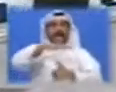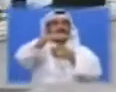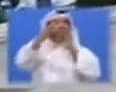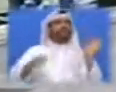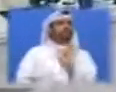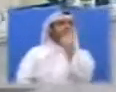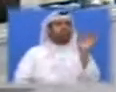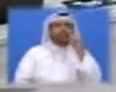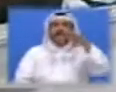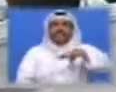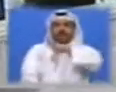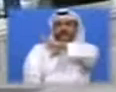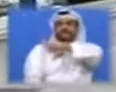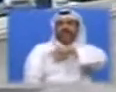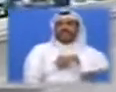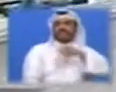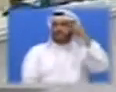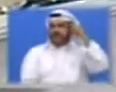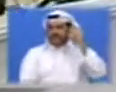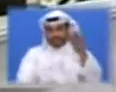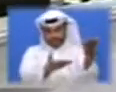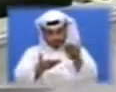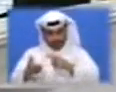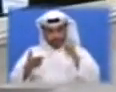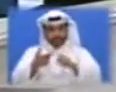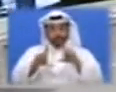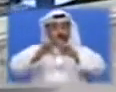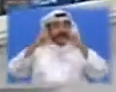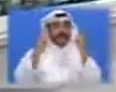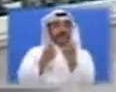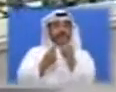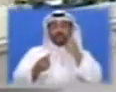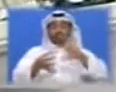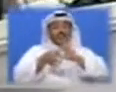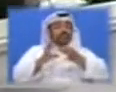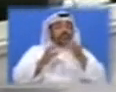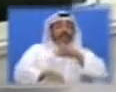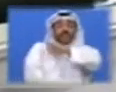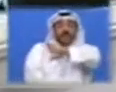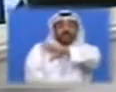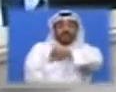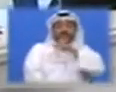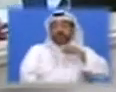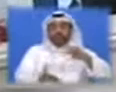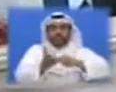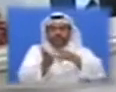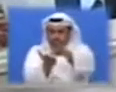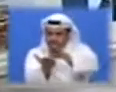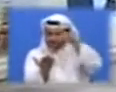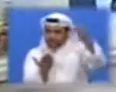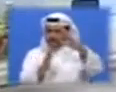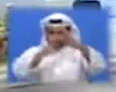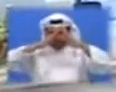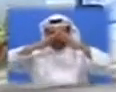رئيس دوله فلسطين الشقيقه ورئيس اللجنه التنفيذيه لمنظمه التحرير الفلسطينيه والتي تعلقت